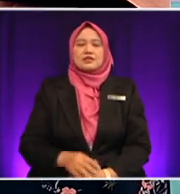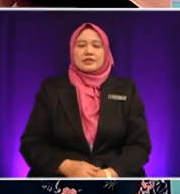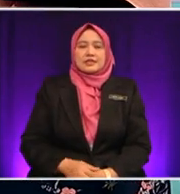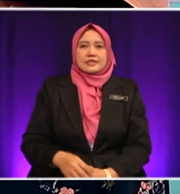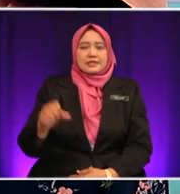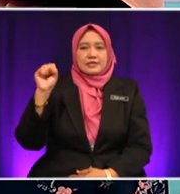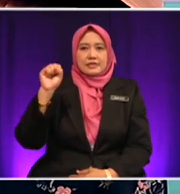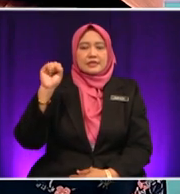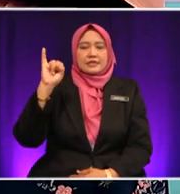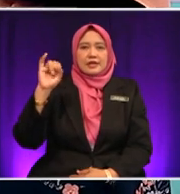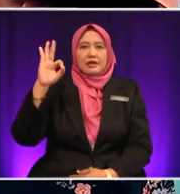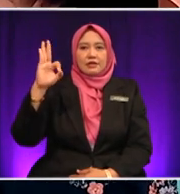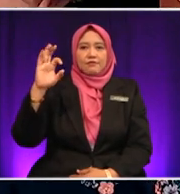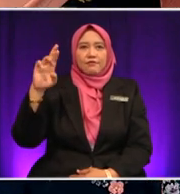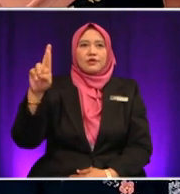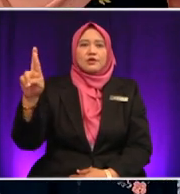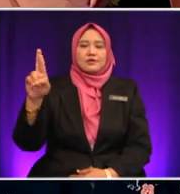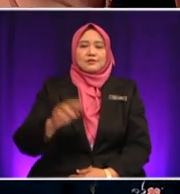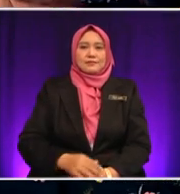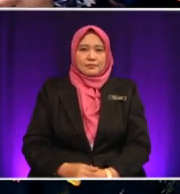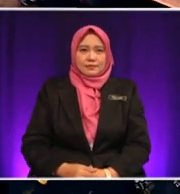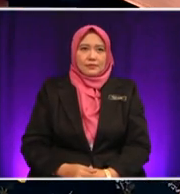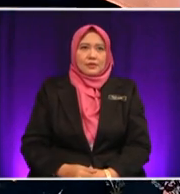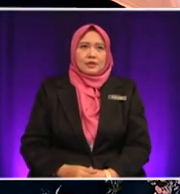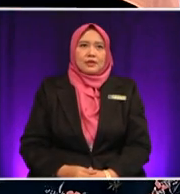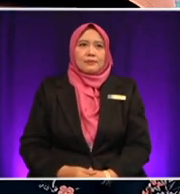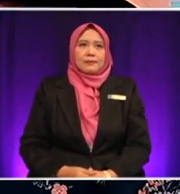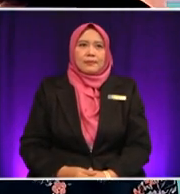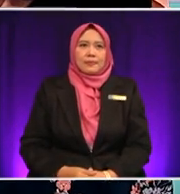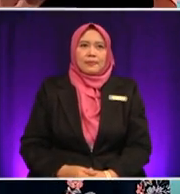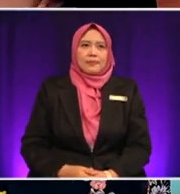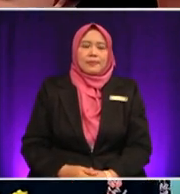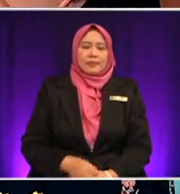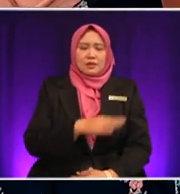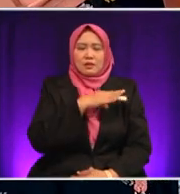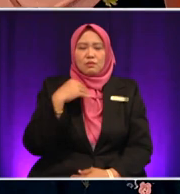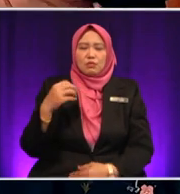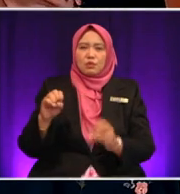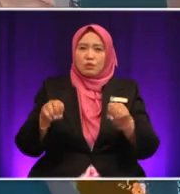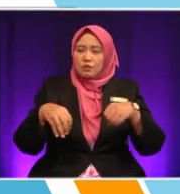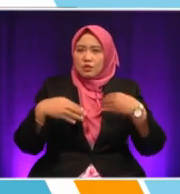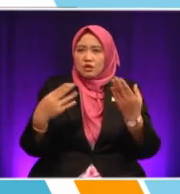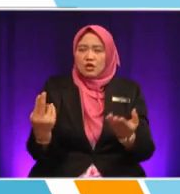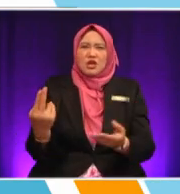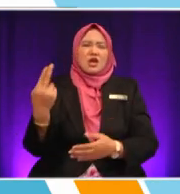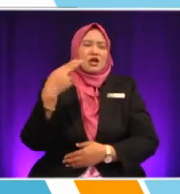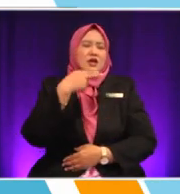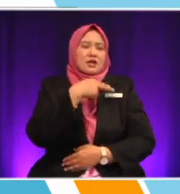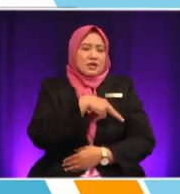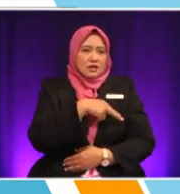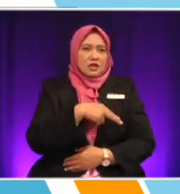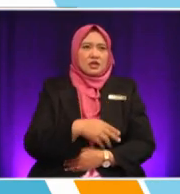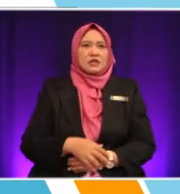murid juga mesti tahu tentang implikasi social hasil pengodaman dan cetak rumpang ini adalah